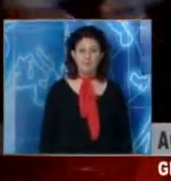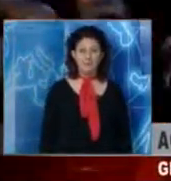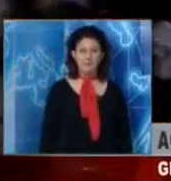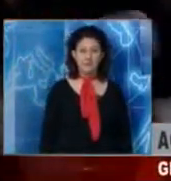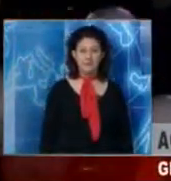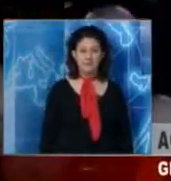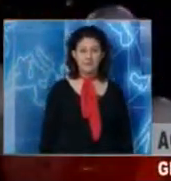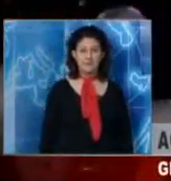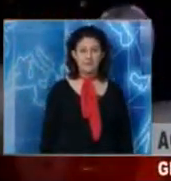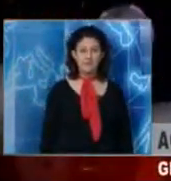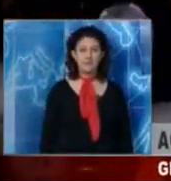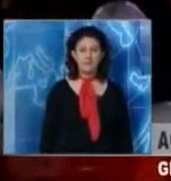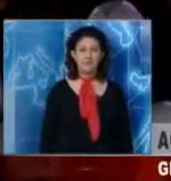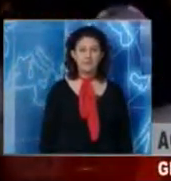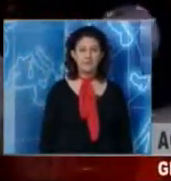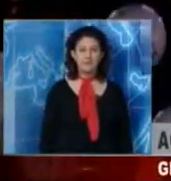bari.